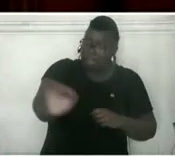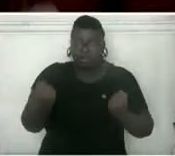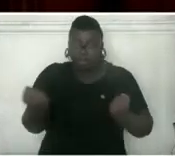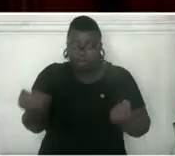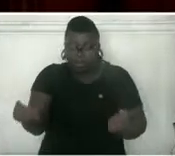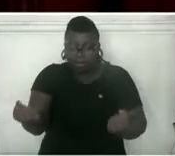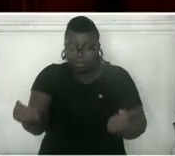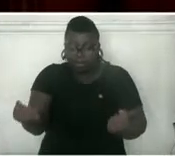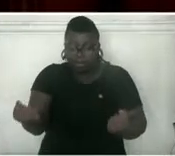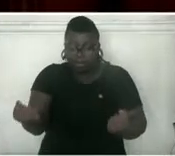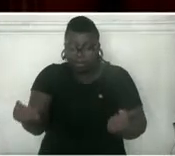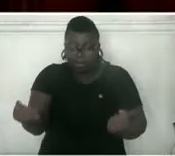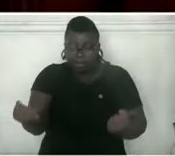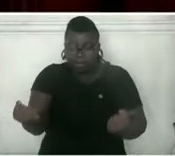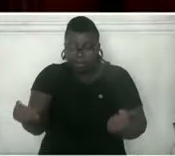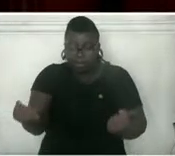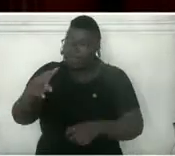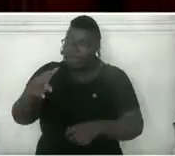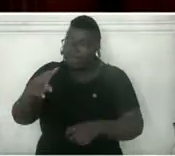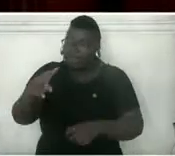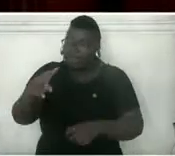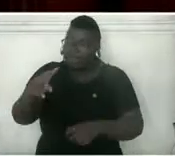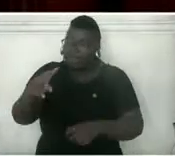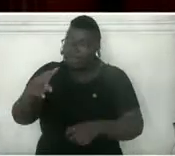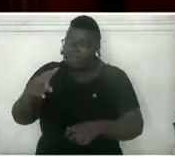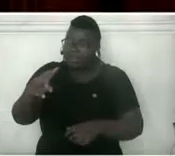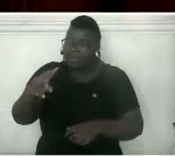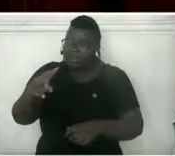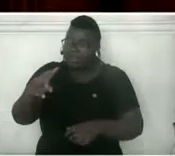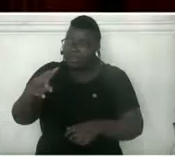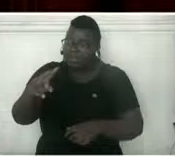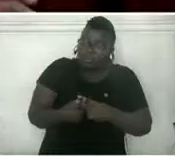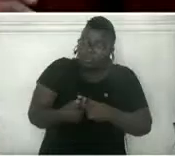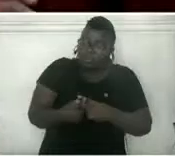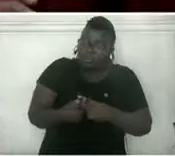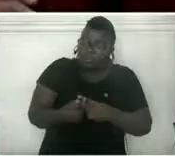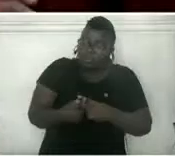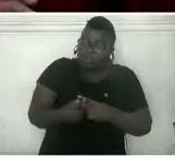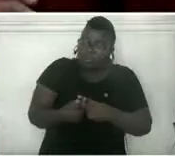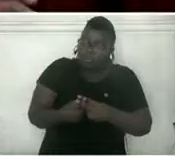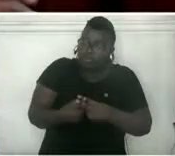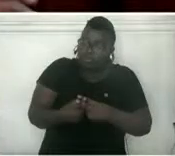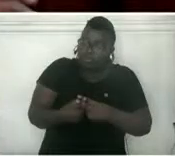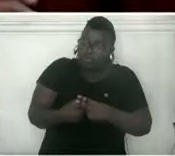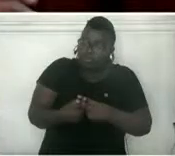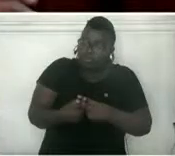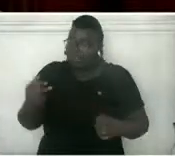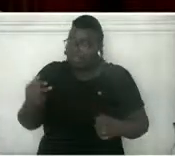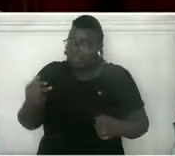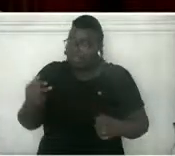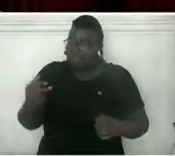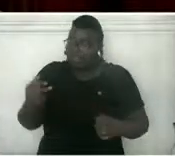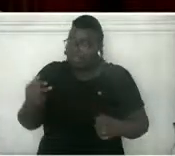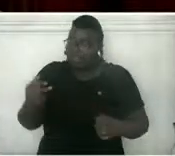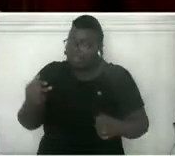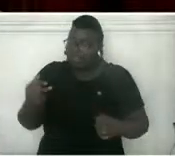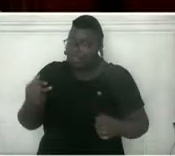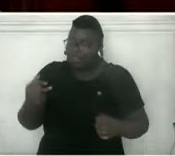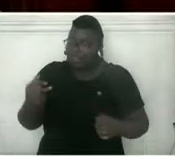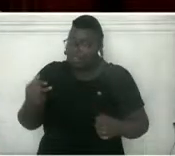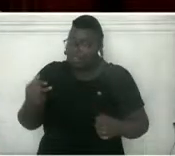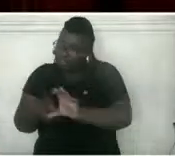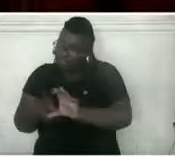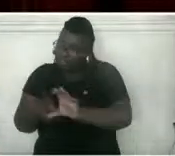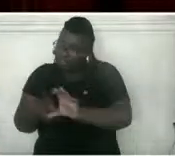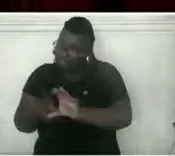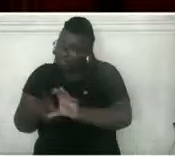imoto azodingeka. Amathuluzi adingekayo izinto ezakhi ihlalo zingakhiqizwa la eSouth